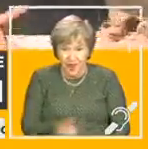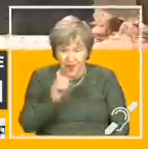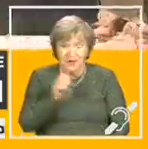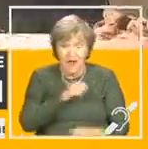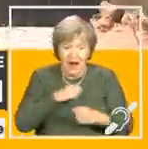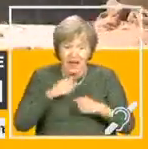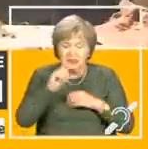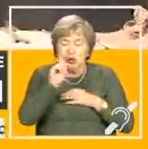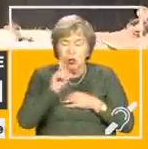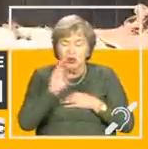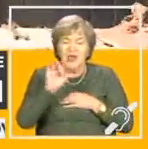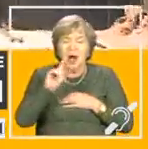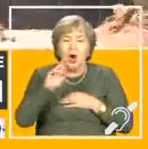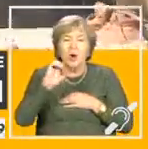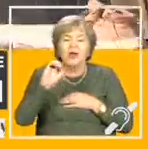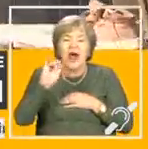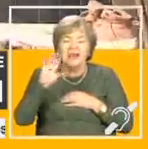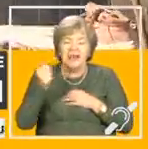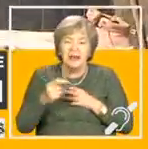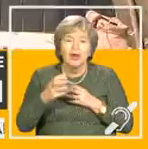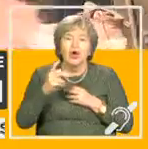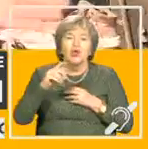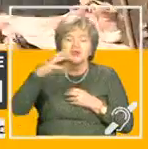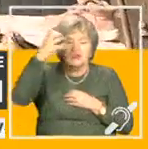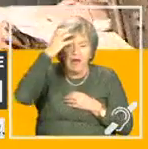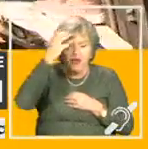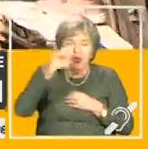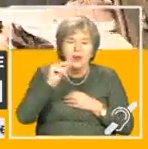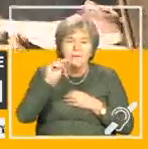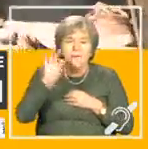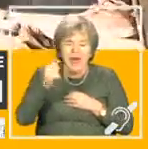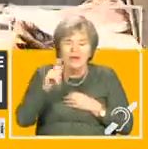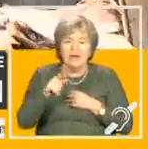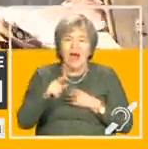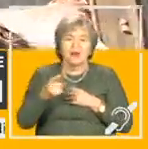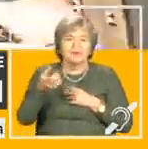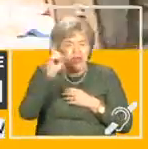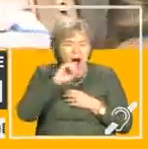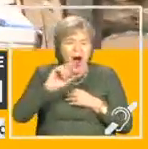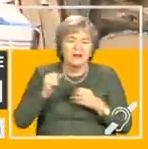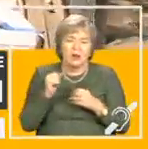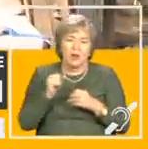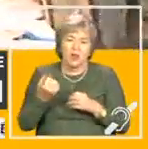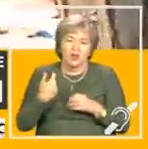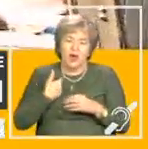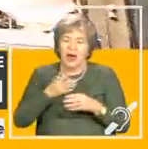Slobozia, Conachi, cu Zavodă, Pechea, cu Dalbi și altele.